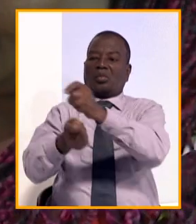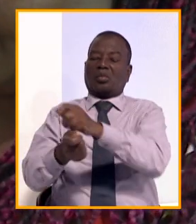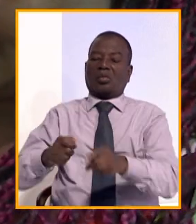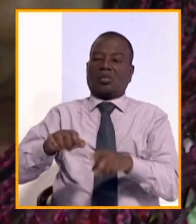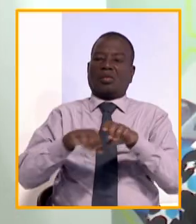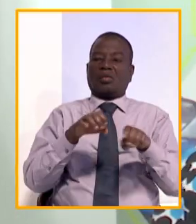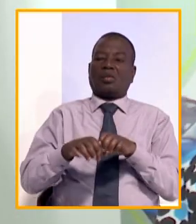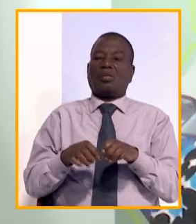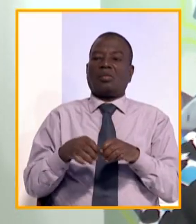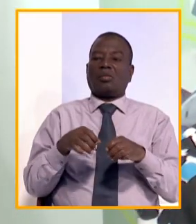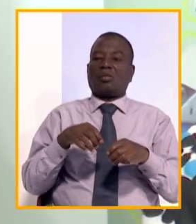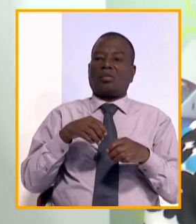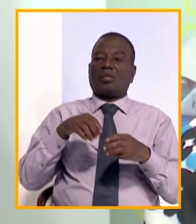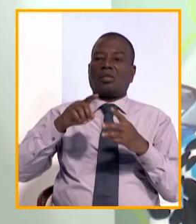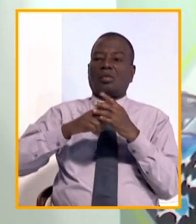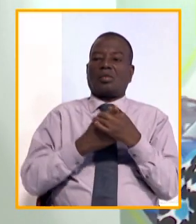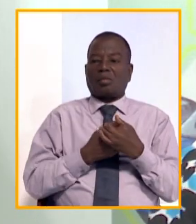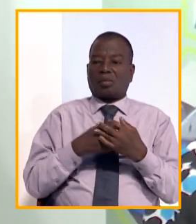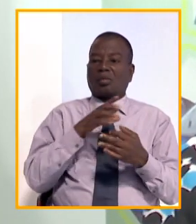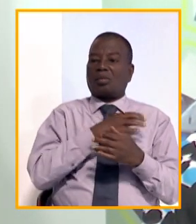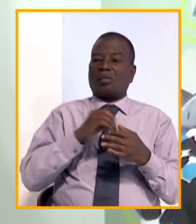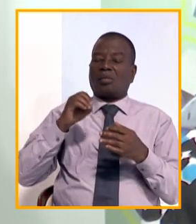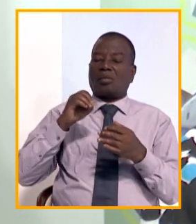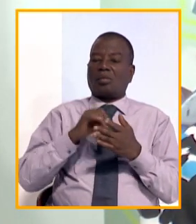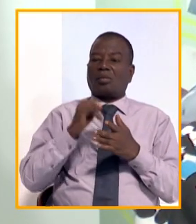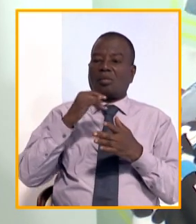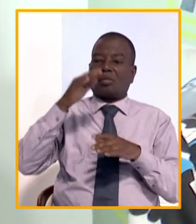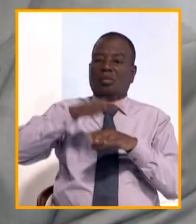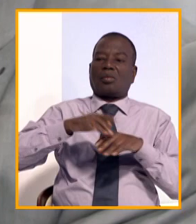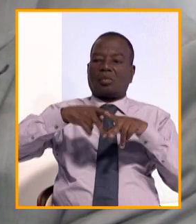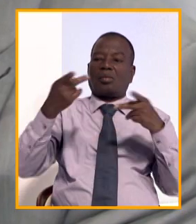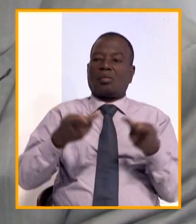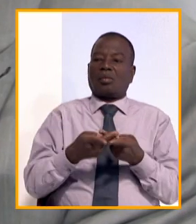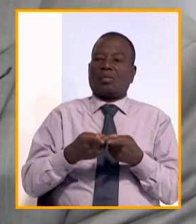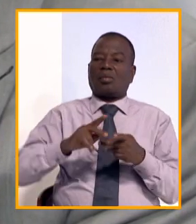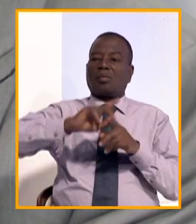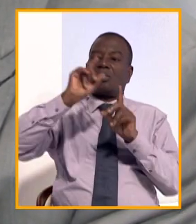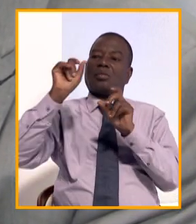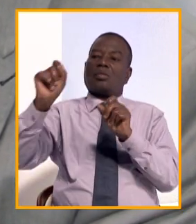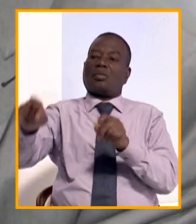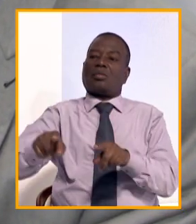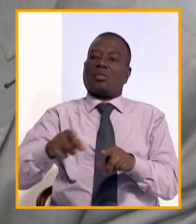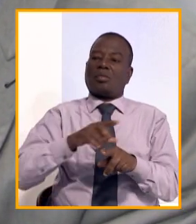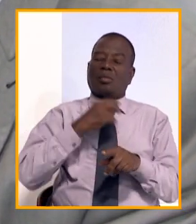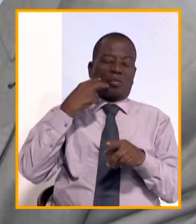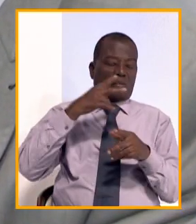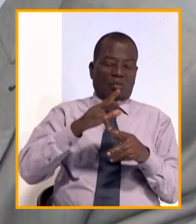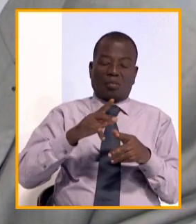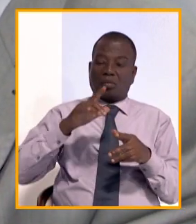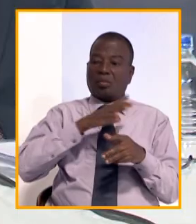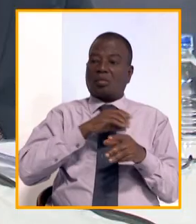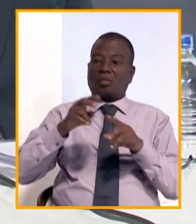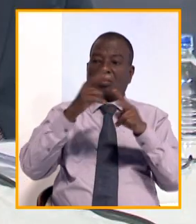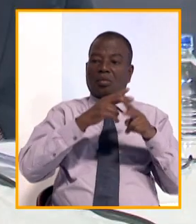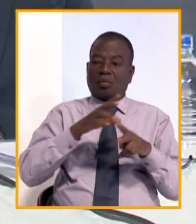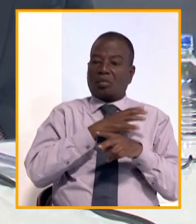faits reconstitués à partir d'informations vérifiables sur le terrain, interrogatoires, visionnage de caméras de